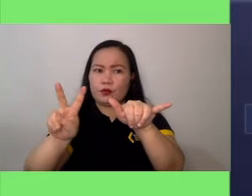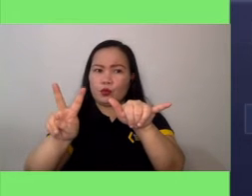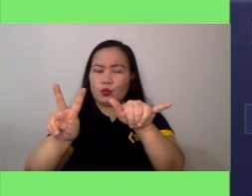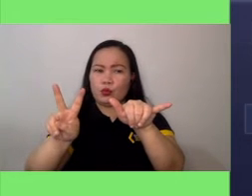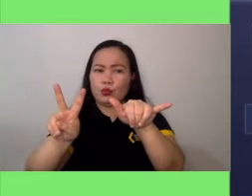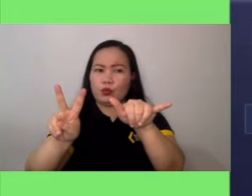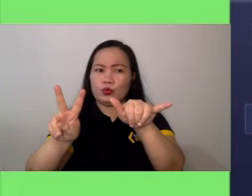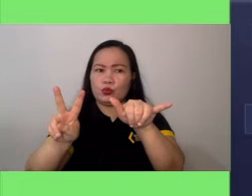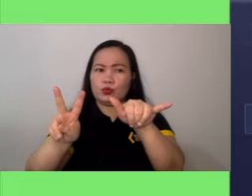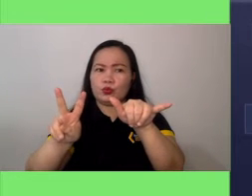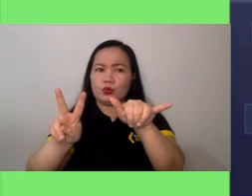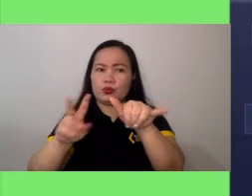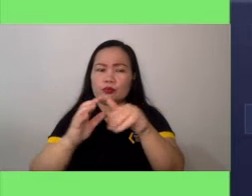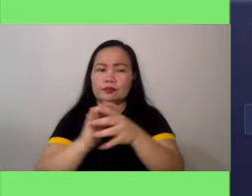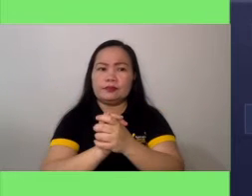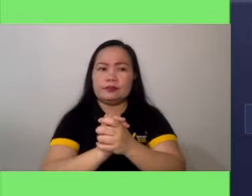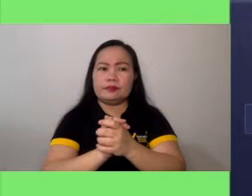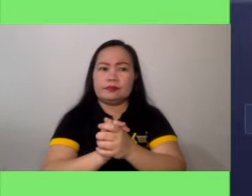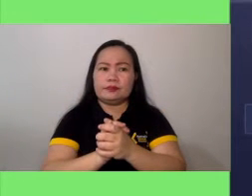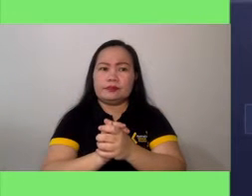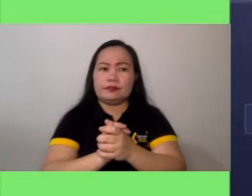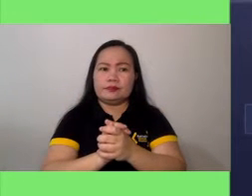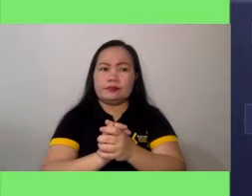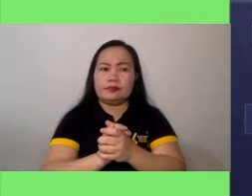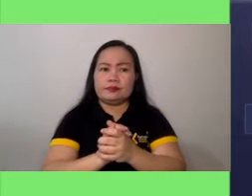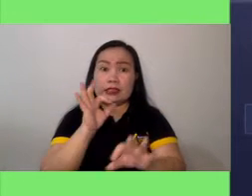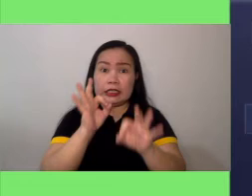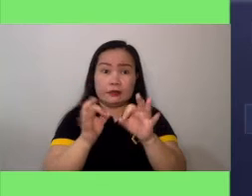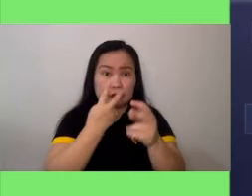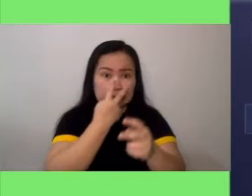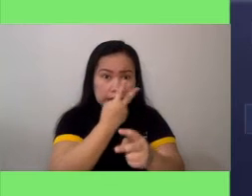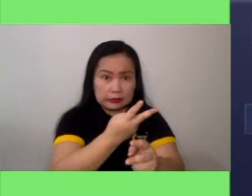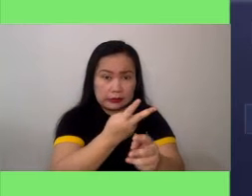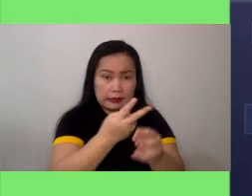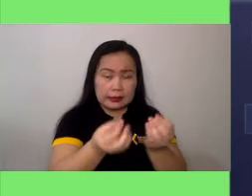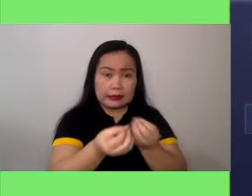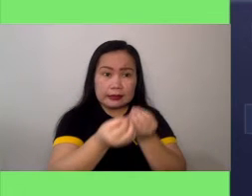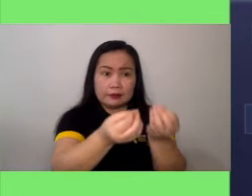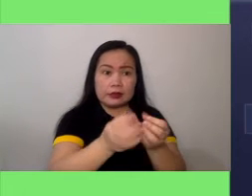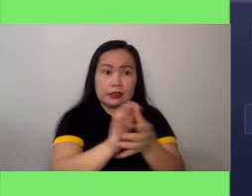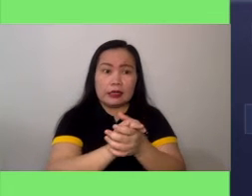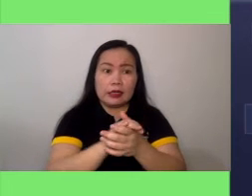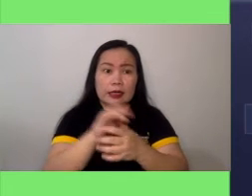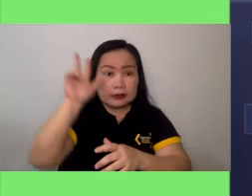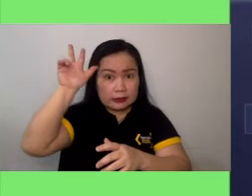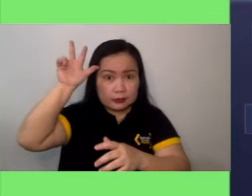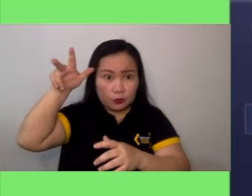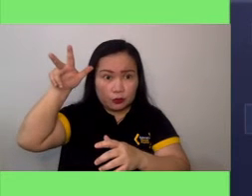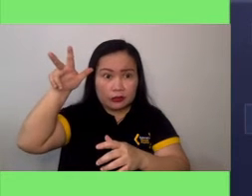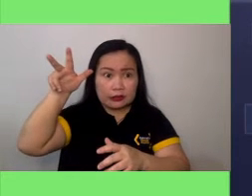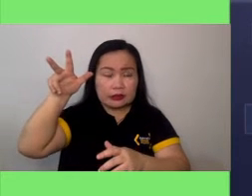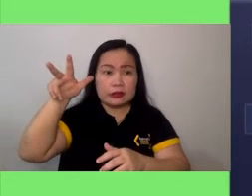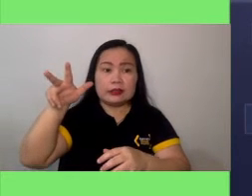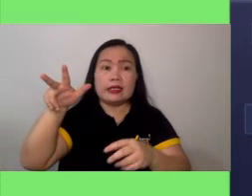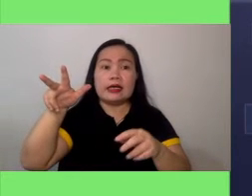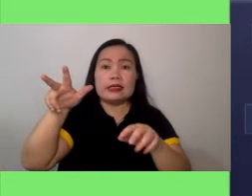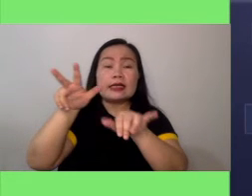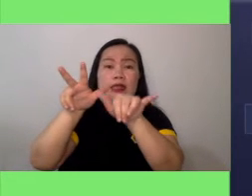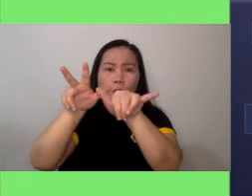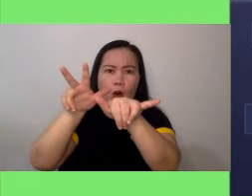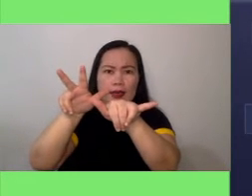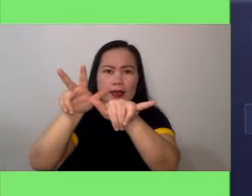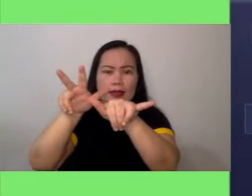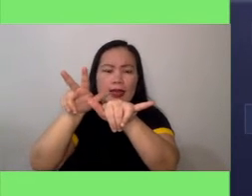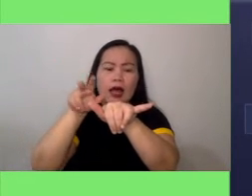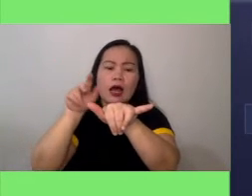natin is, ano ang y? Negative 2. Now, kapag ganito ang given, ang exponent